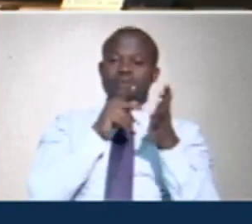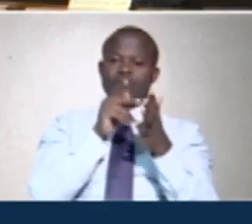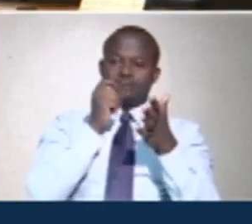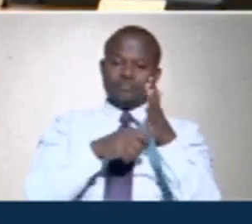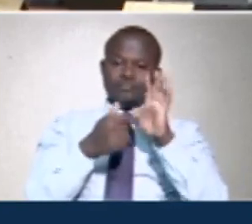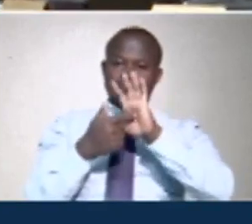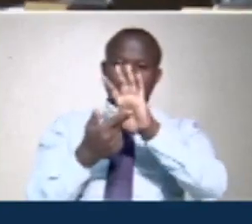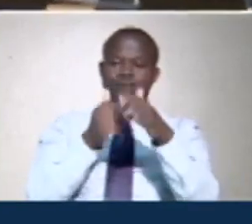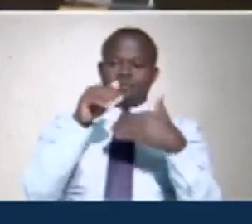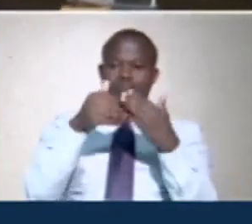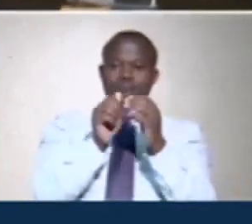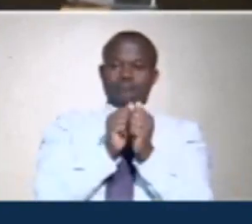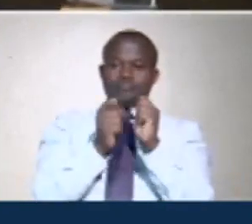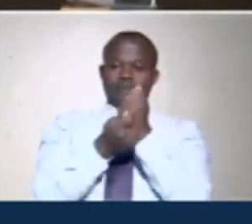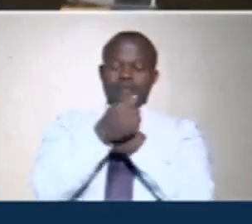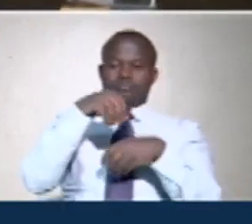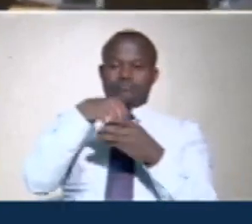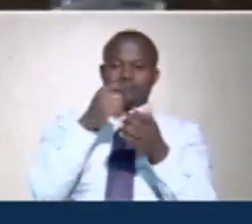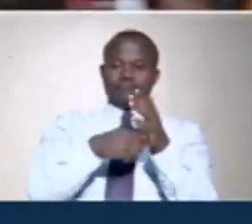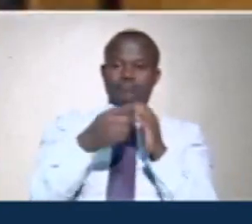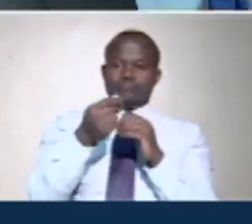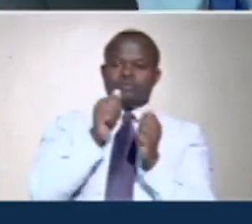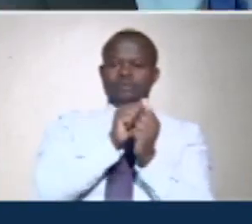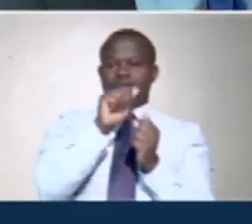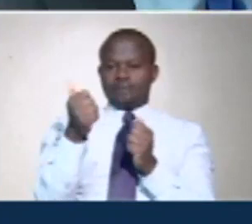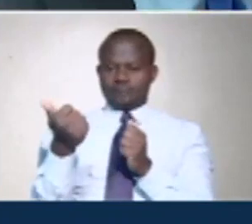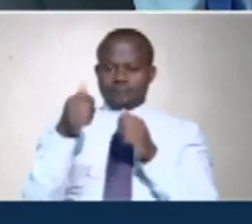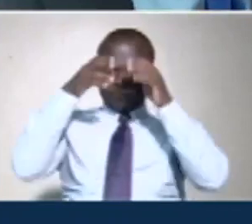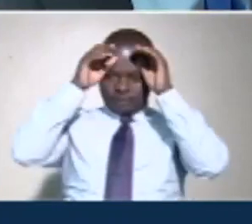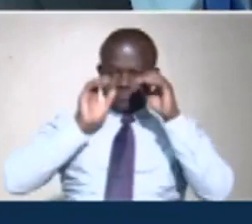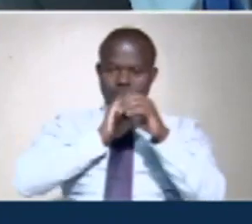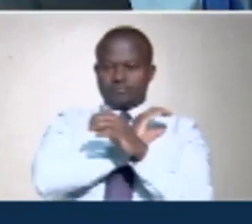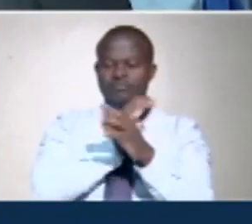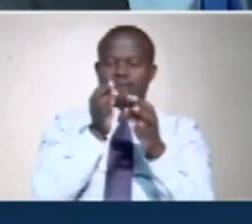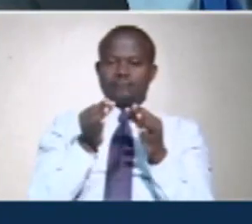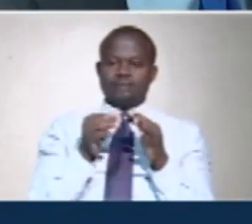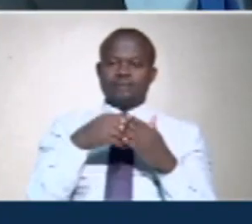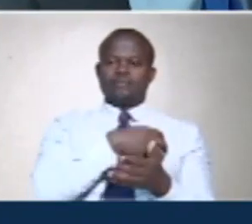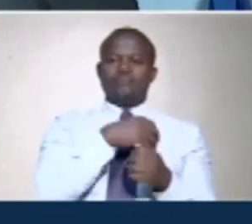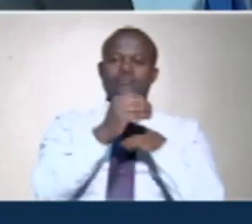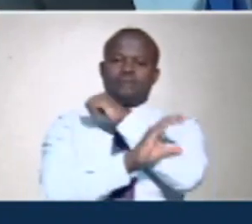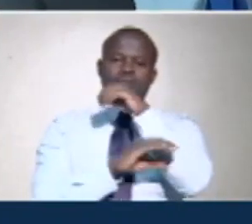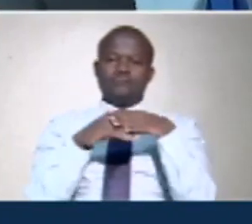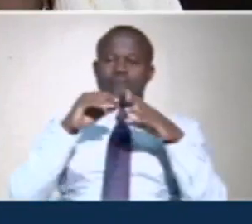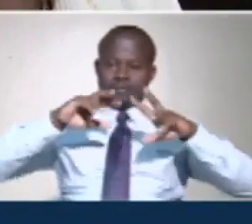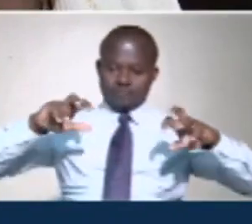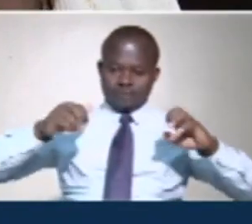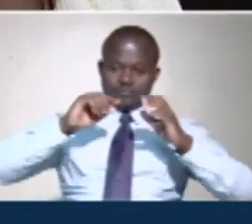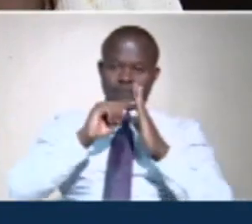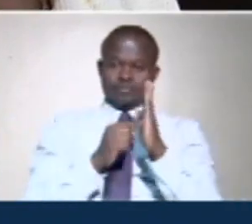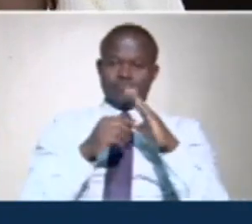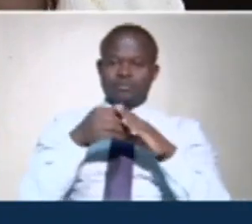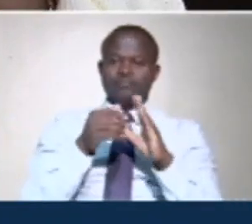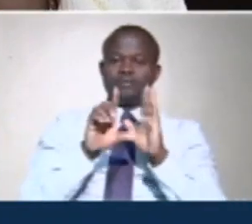ibyo bamenyekanishije bikabaviramo gucibwa amande n'ibindi Perezida wa Komisiyo y'ingengo y'imari n'umutungo by'igihugu yasesenguye ingingo z'iri